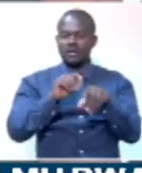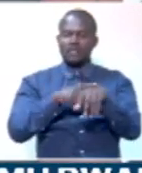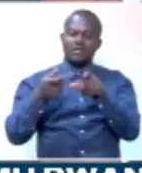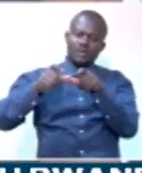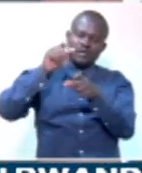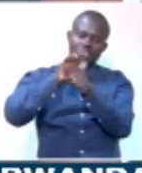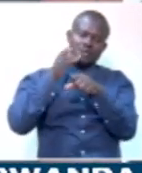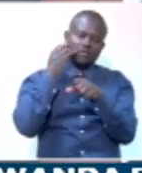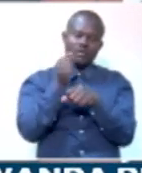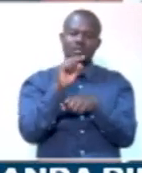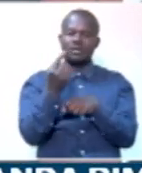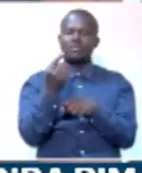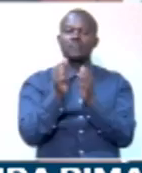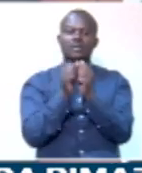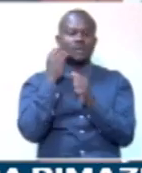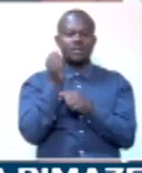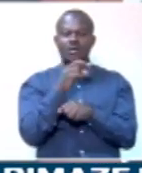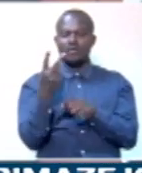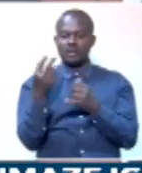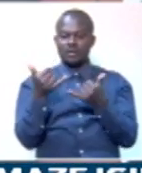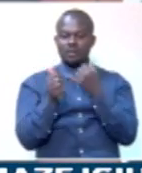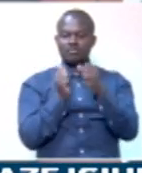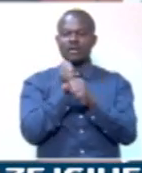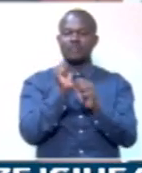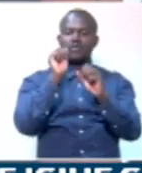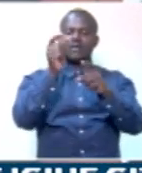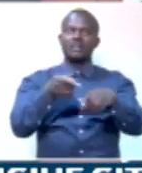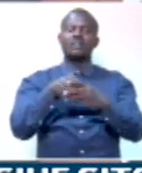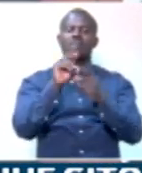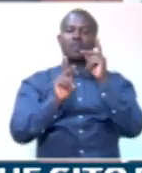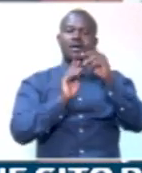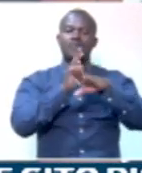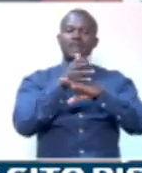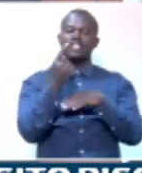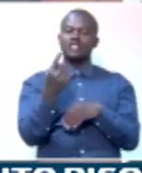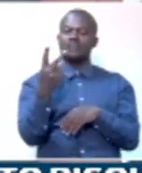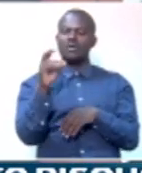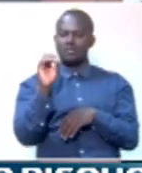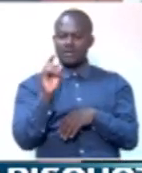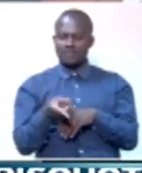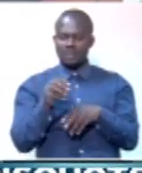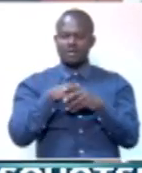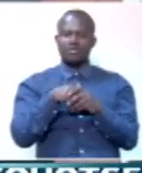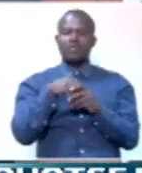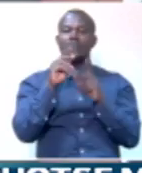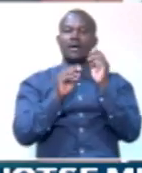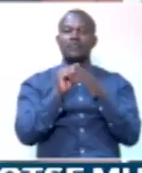kwezi kwa mbere n'ukwa kabiri uyu mwaka, twageze mu bantu 120 ku